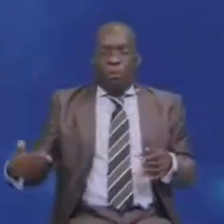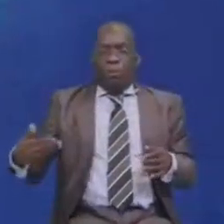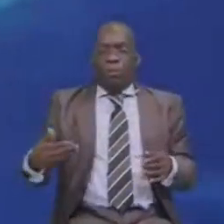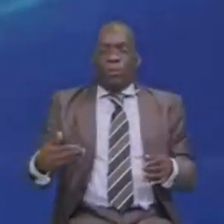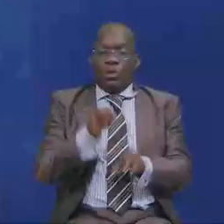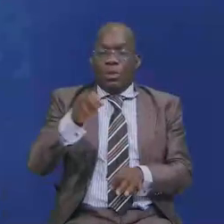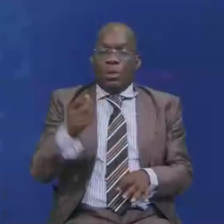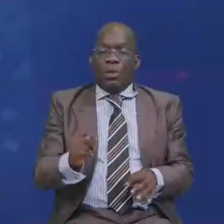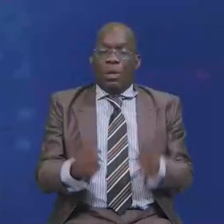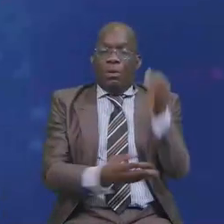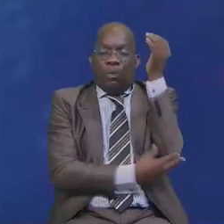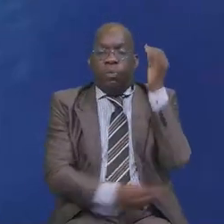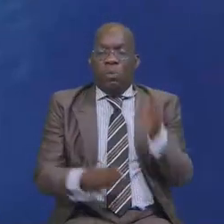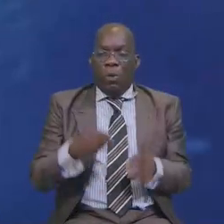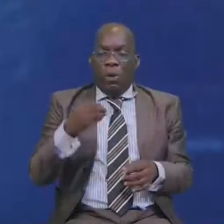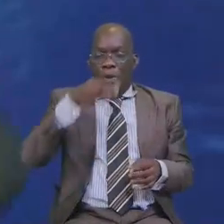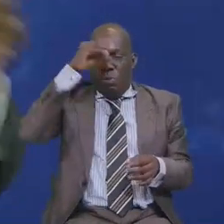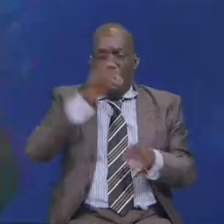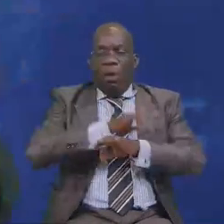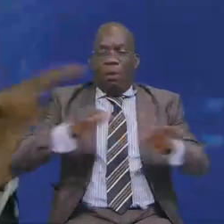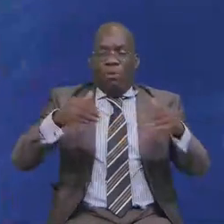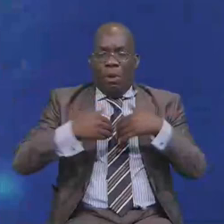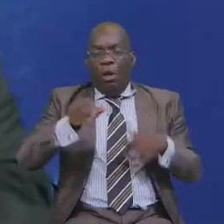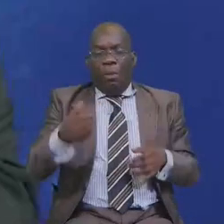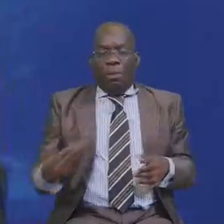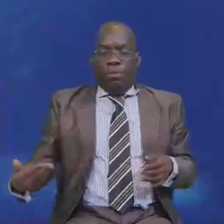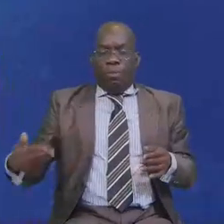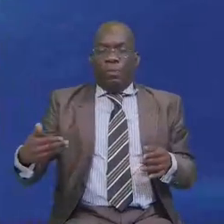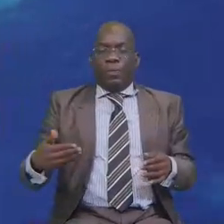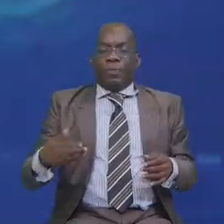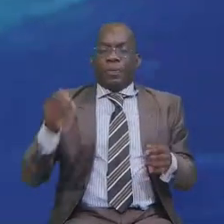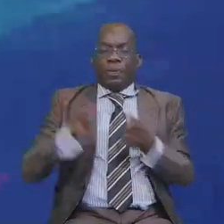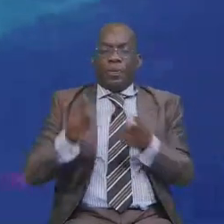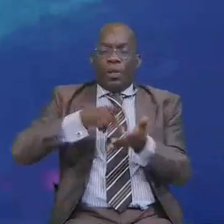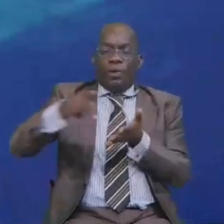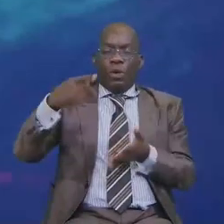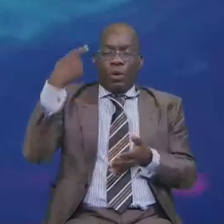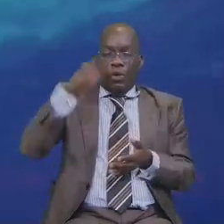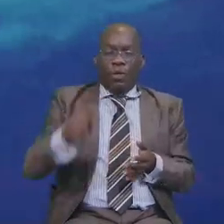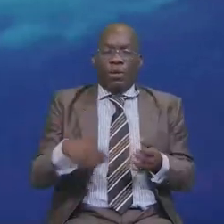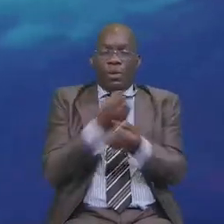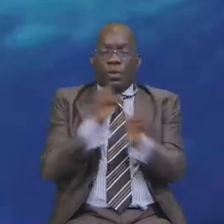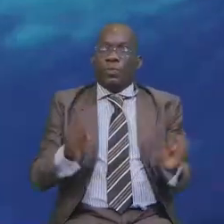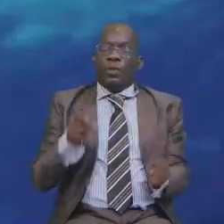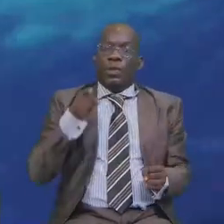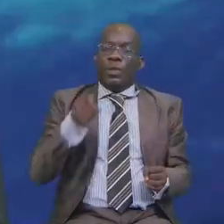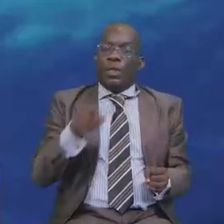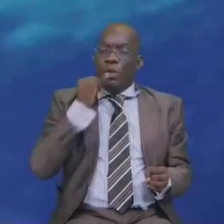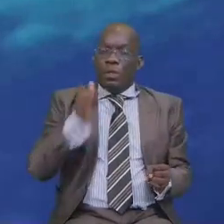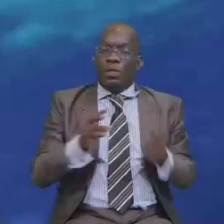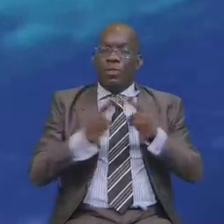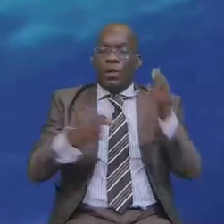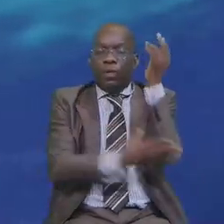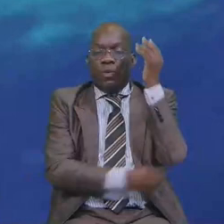pauvre qu'il ne peut rien à payer pour le salut. Il est si pauvre qu'il ne peut rien payer pour